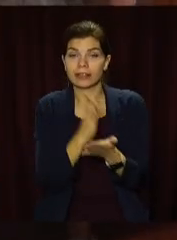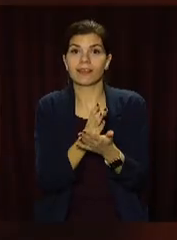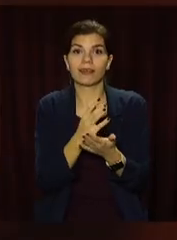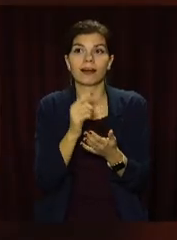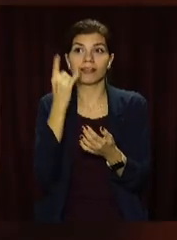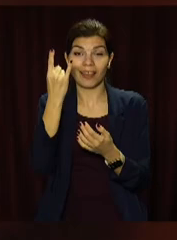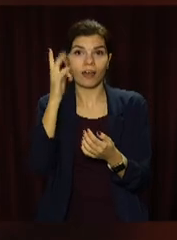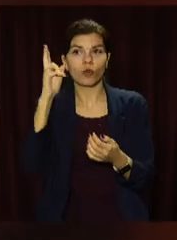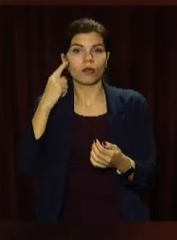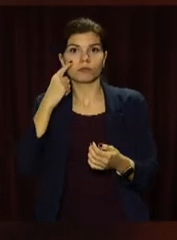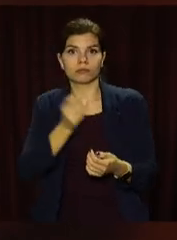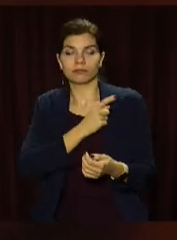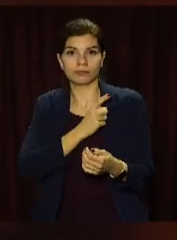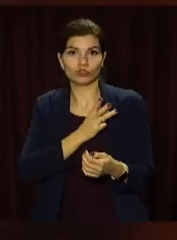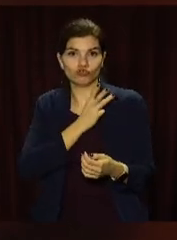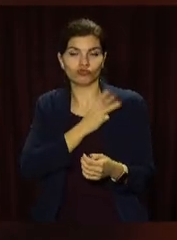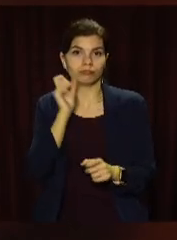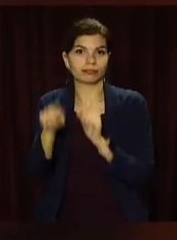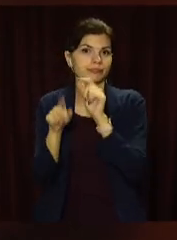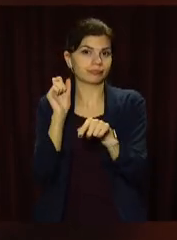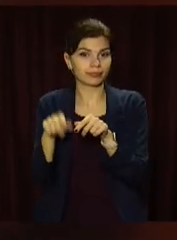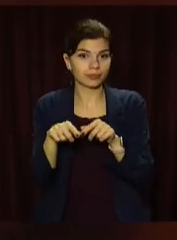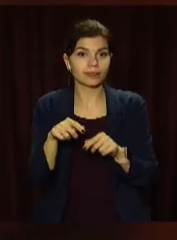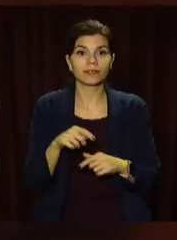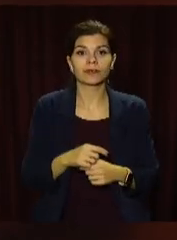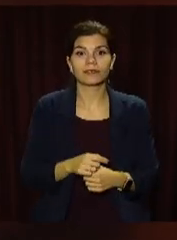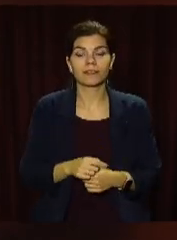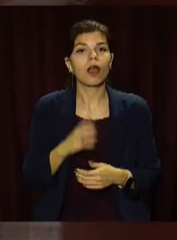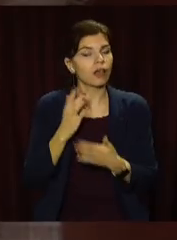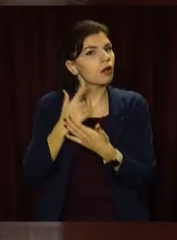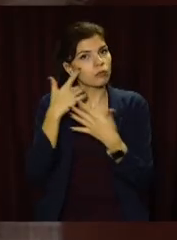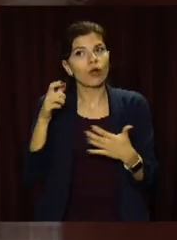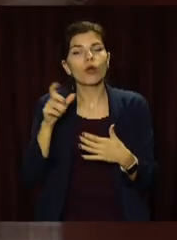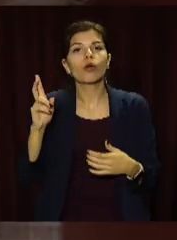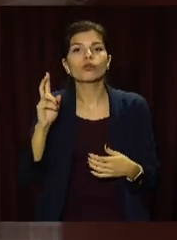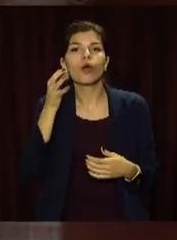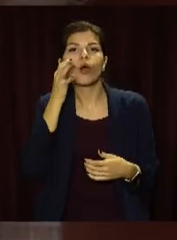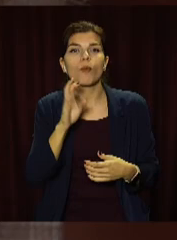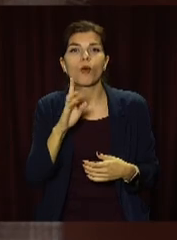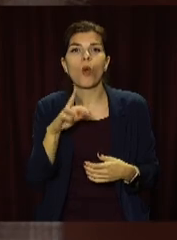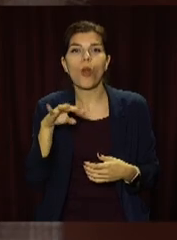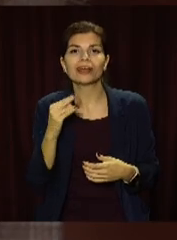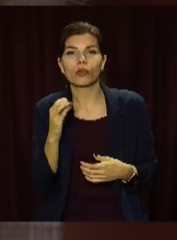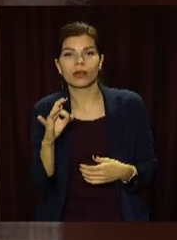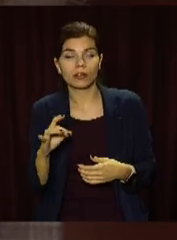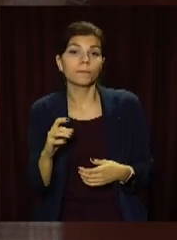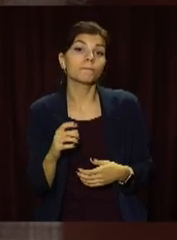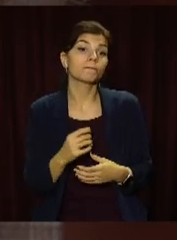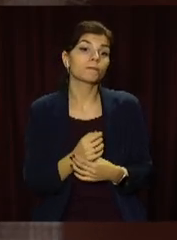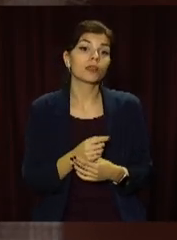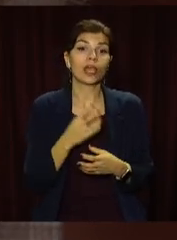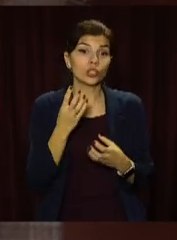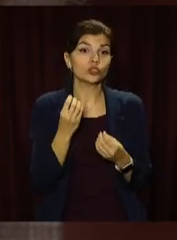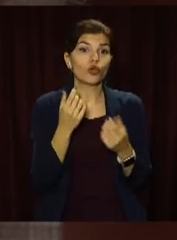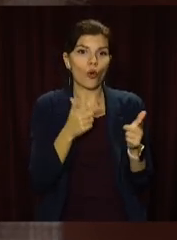хазяїв. Майстриня каже, частіш за все серед поціновувачів – колекціонери. Наразі побачити світ готується ще декілька